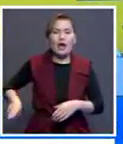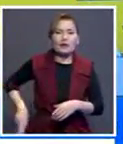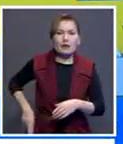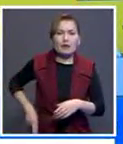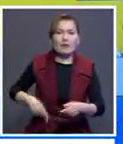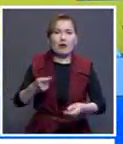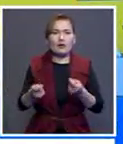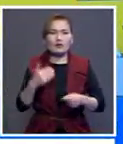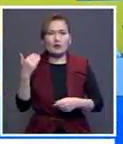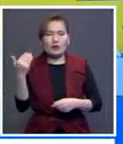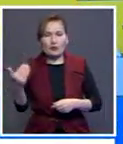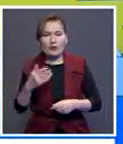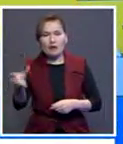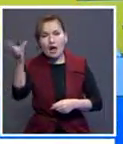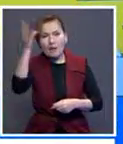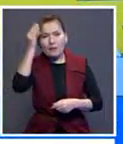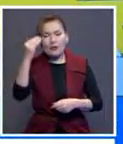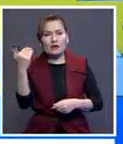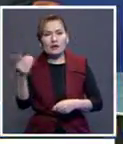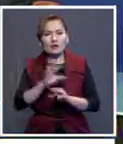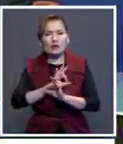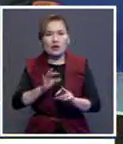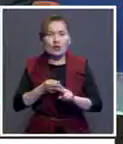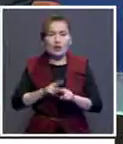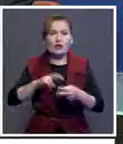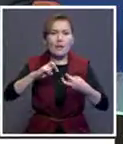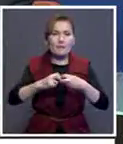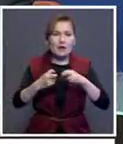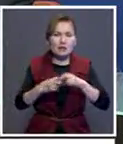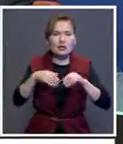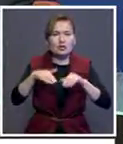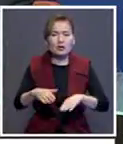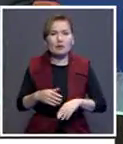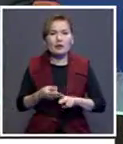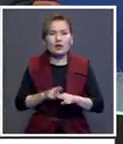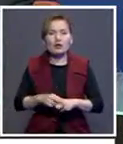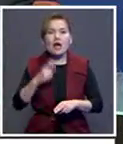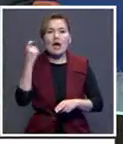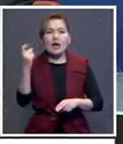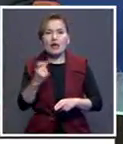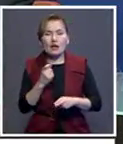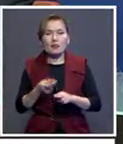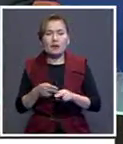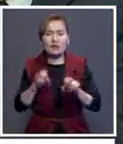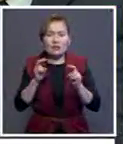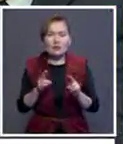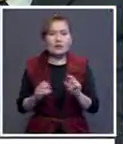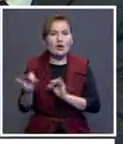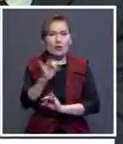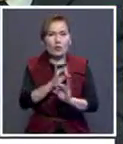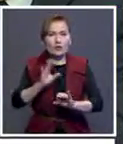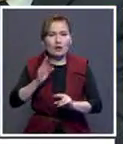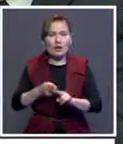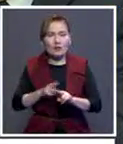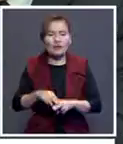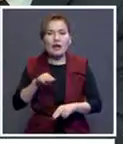директоры Андрей Кушниренконың пікірінше, осы және өзге де мәселелер бірнеше күннен соң экономикалық кеңесте арнайы қаралады. Жиында сонымен